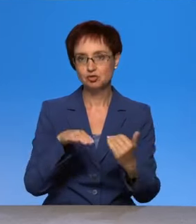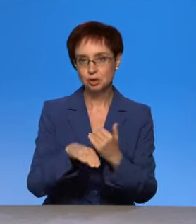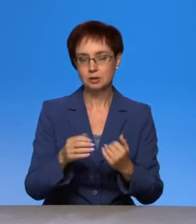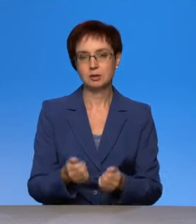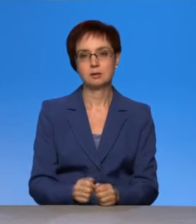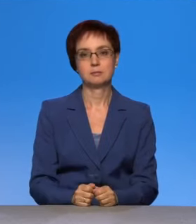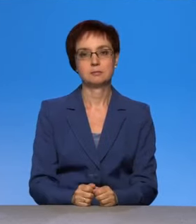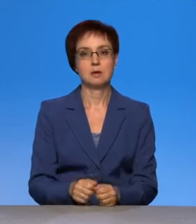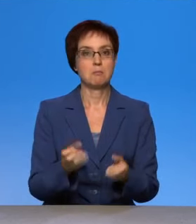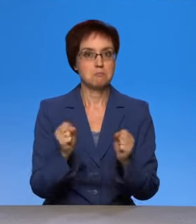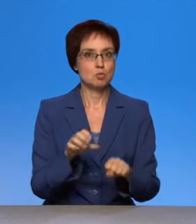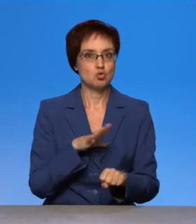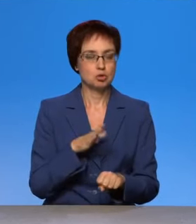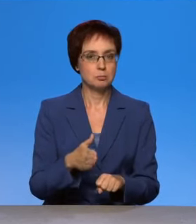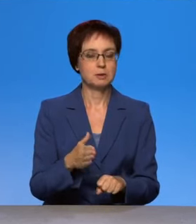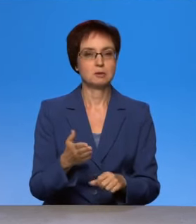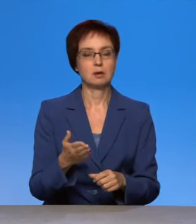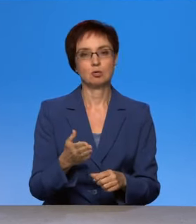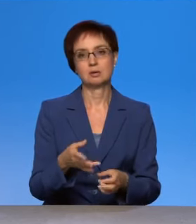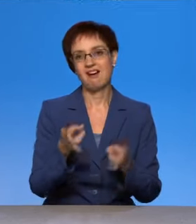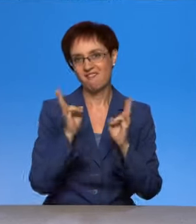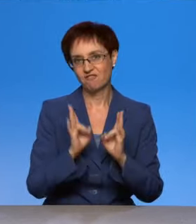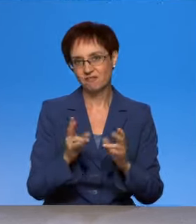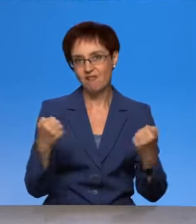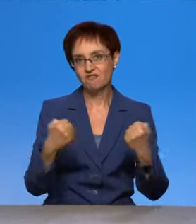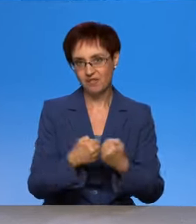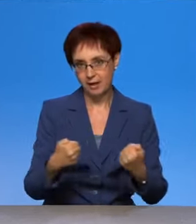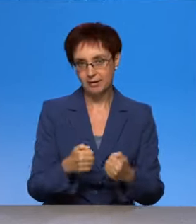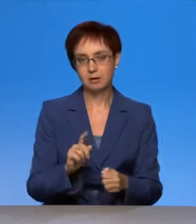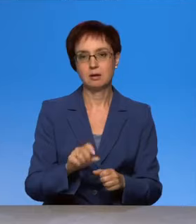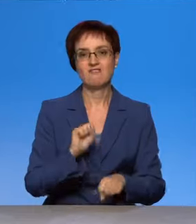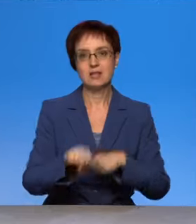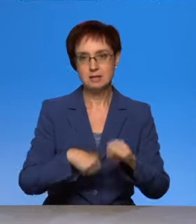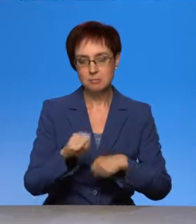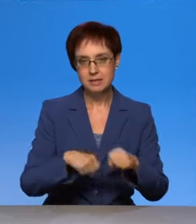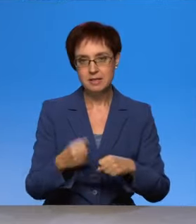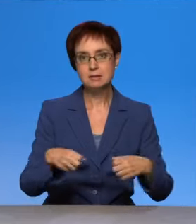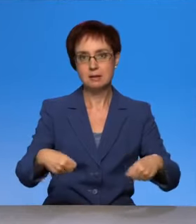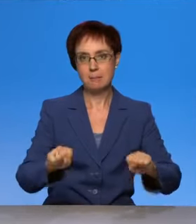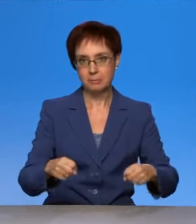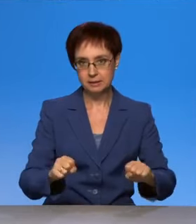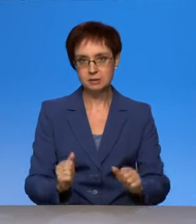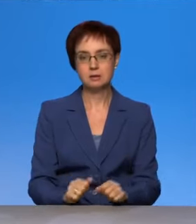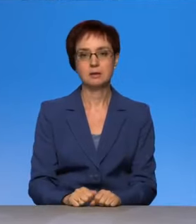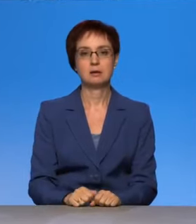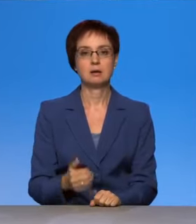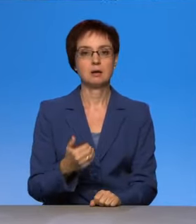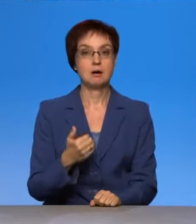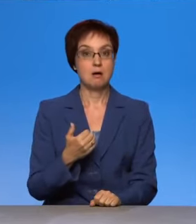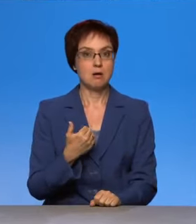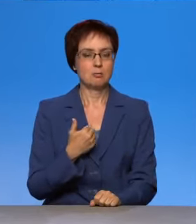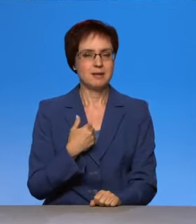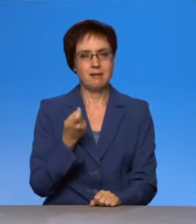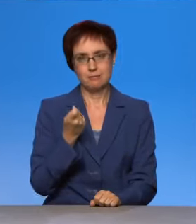дорожно-транспортное происшествие. Велосипедисты, мопедисты. Непунктуальность. Вот есть такой маленький пунктик, что